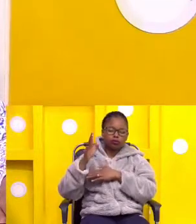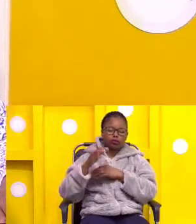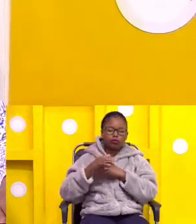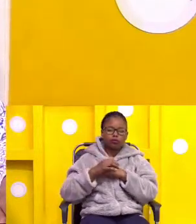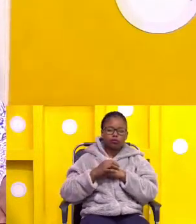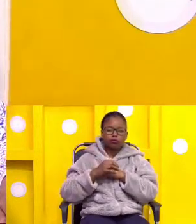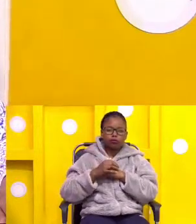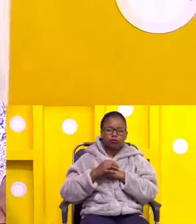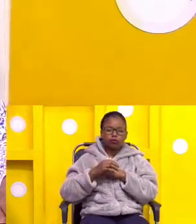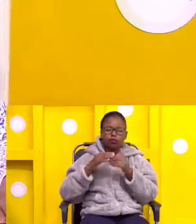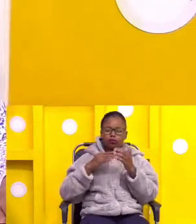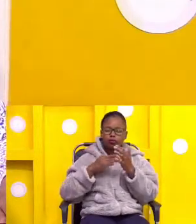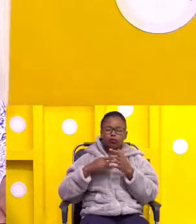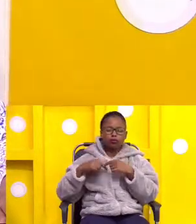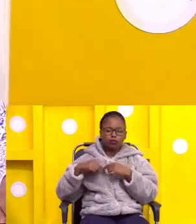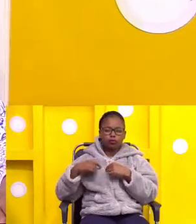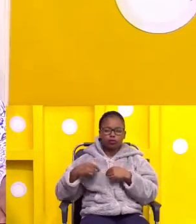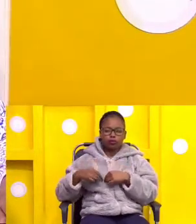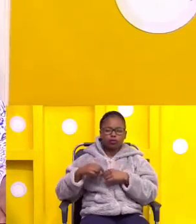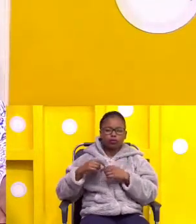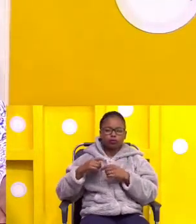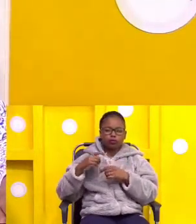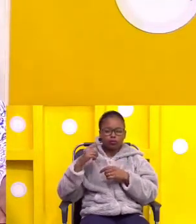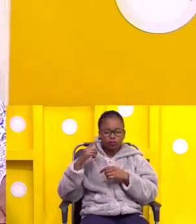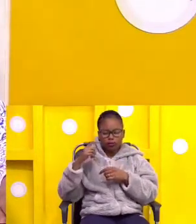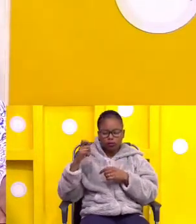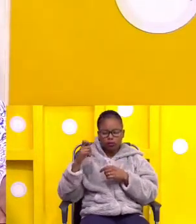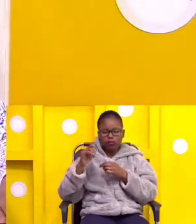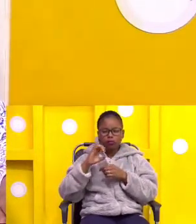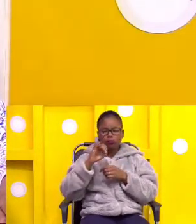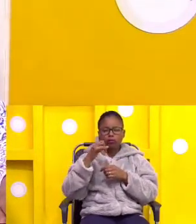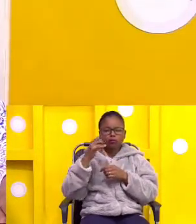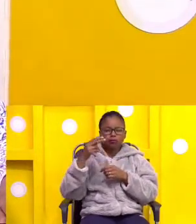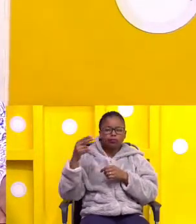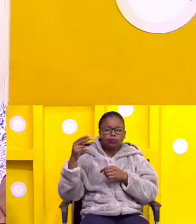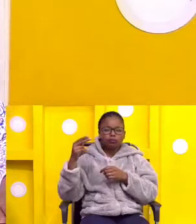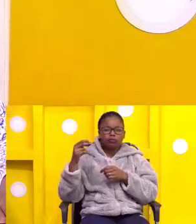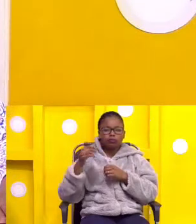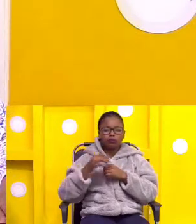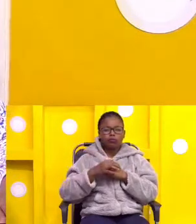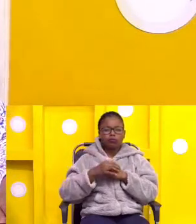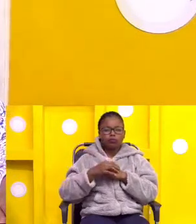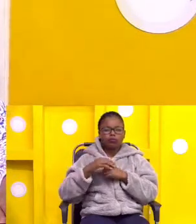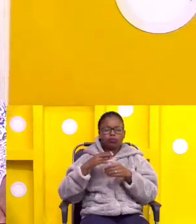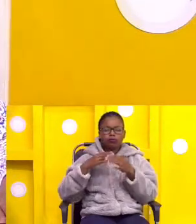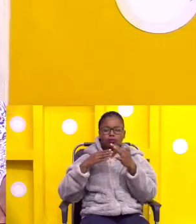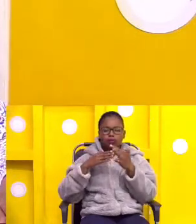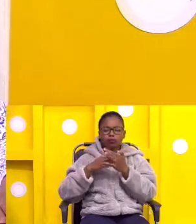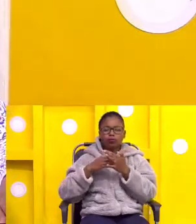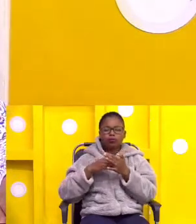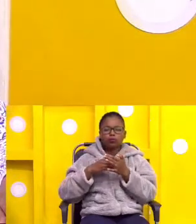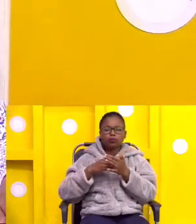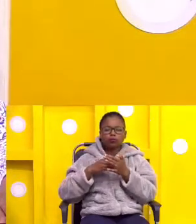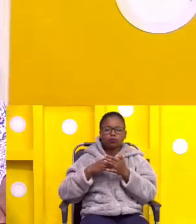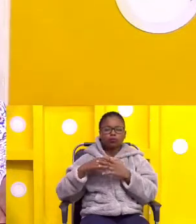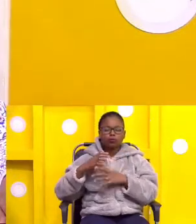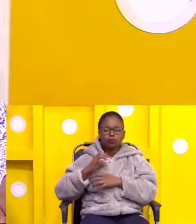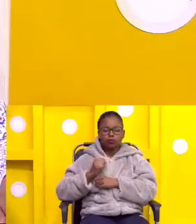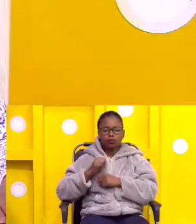gutirika mwathani reke ngoro citu itige gutirika Jehova tutige kwihoka andu aya aguku